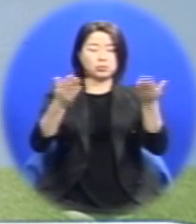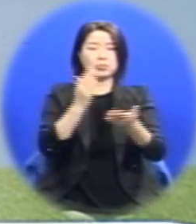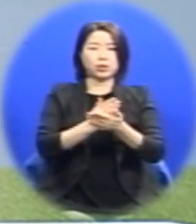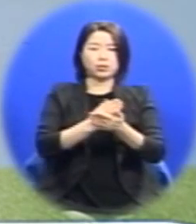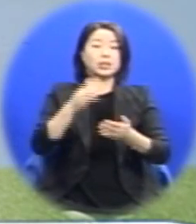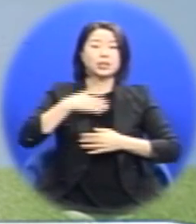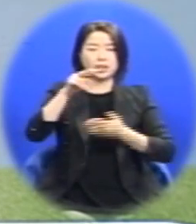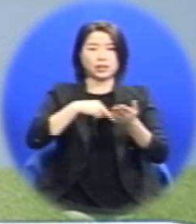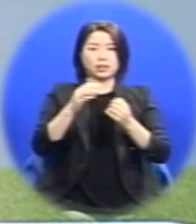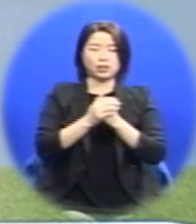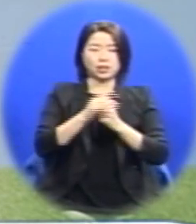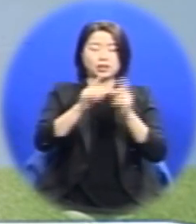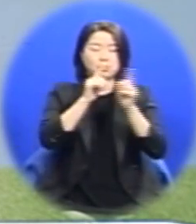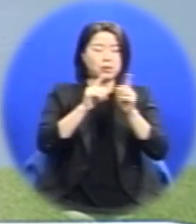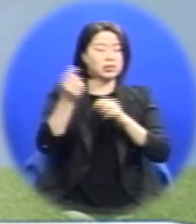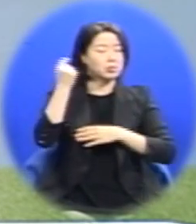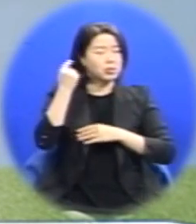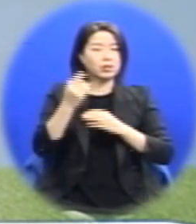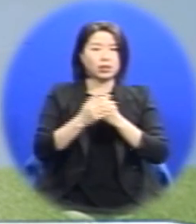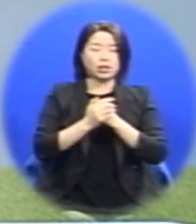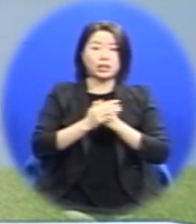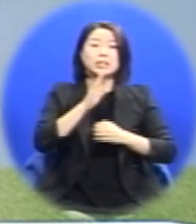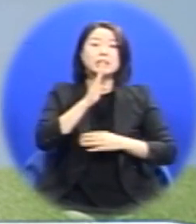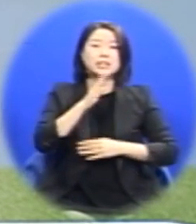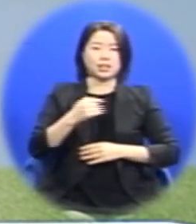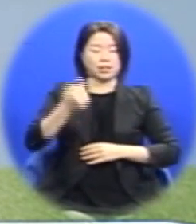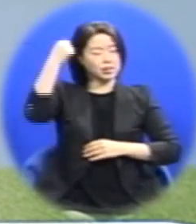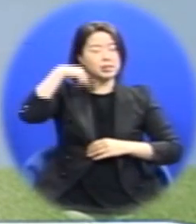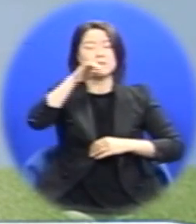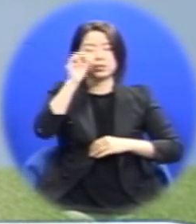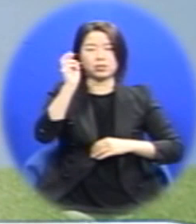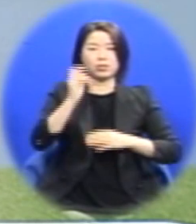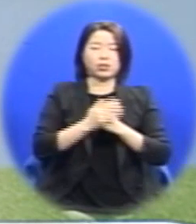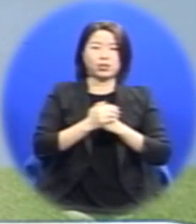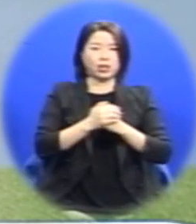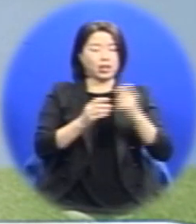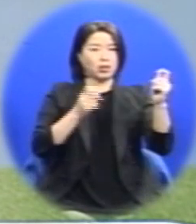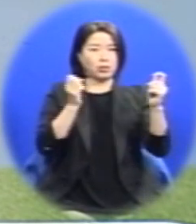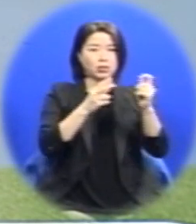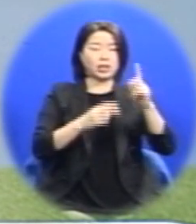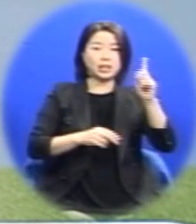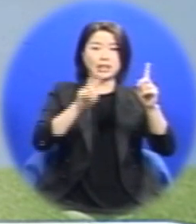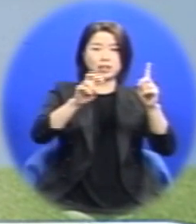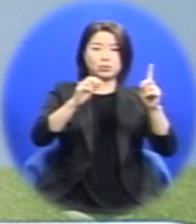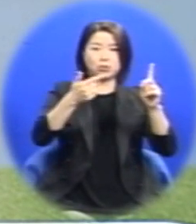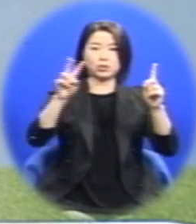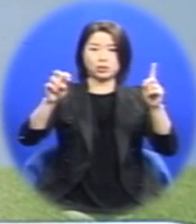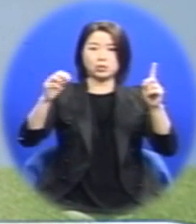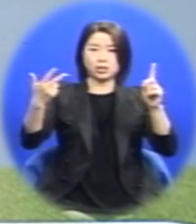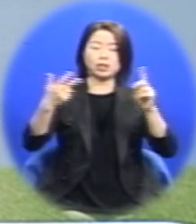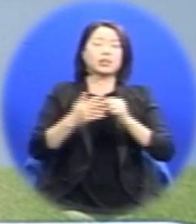읽어드릴게요. 그래야 이 말씀이 실감나게 와닿으니까. 골로새서 1장 26절